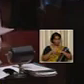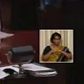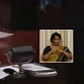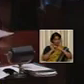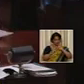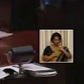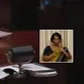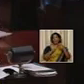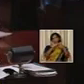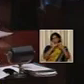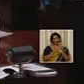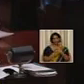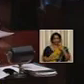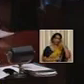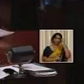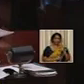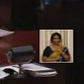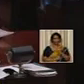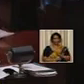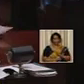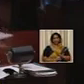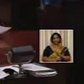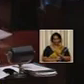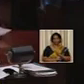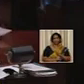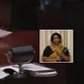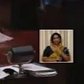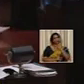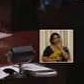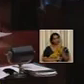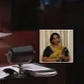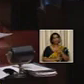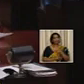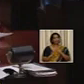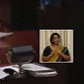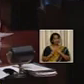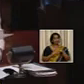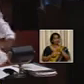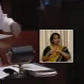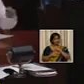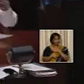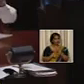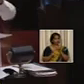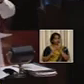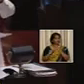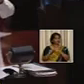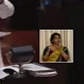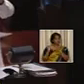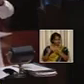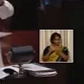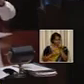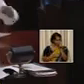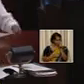එකපාරටම උත්තරයක් ඔබතුමාගෙන් බලාපොරොත්තු වෙන්න. ඒ නිසා මම ඔබතුමාගෙන් ඉල්ලීමක් කරනවා මේ ද ෆිනෑන්ස් එකේ තැන්පත් කරුවන් නෑ එමෙතු